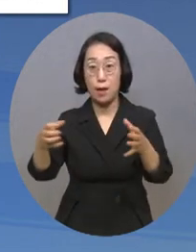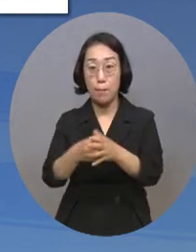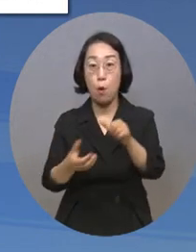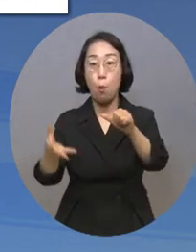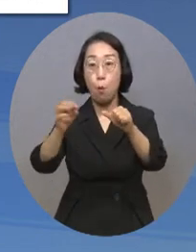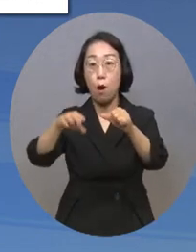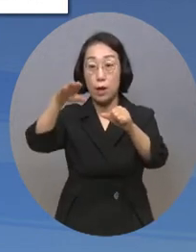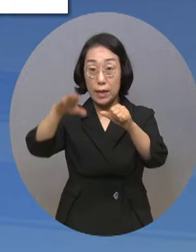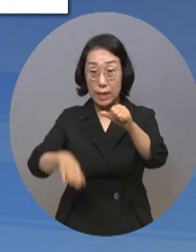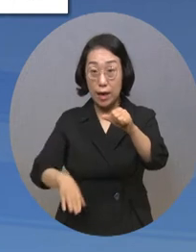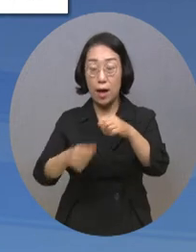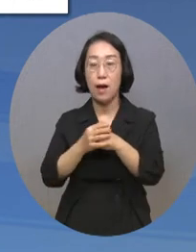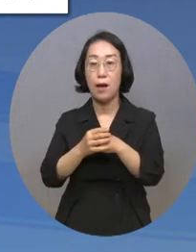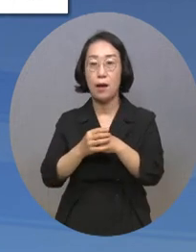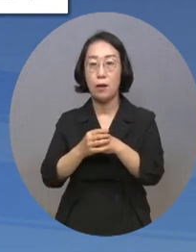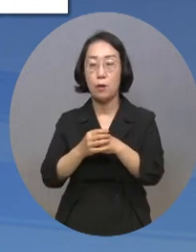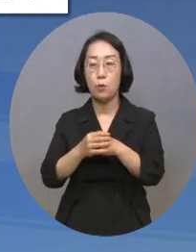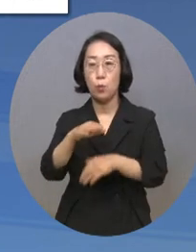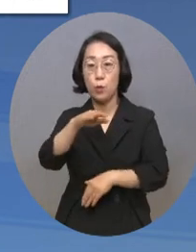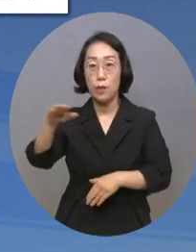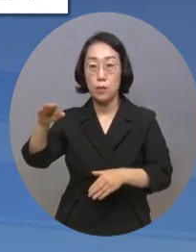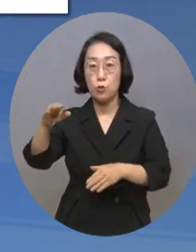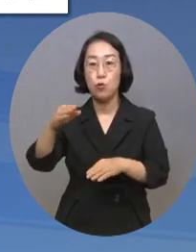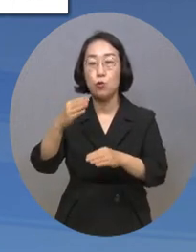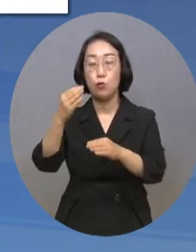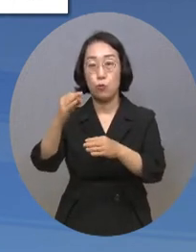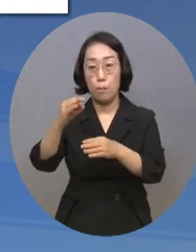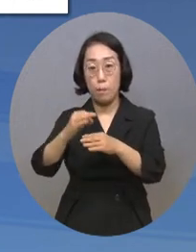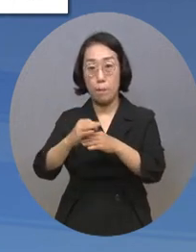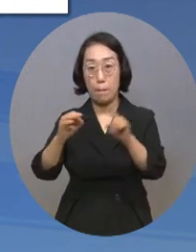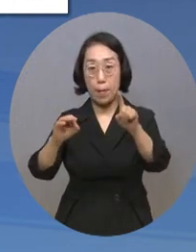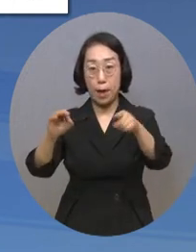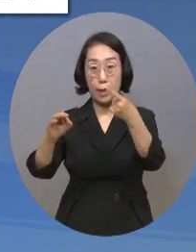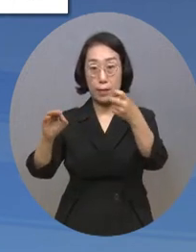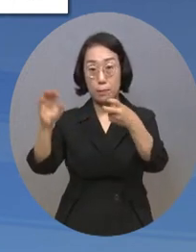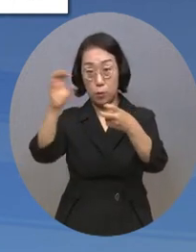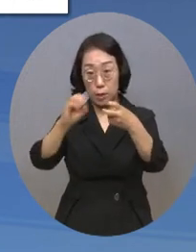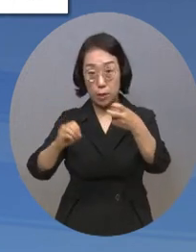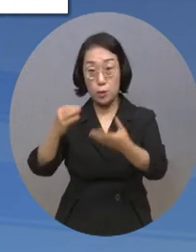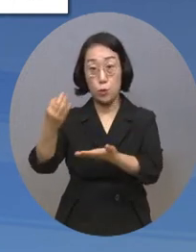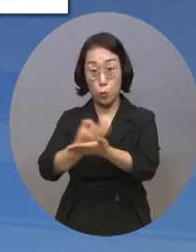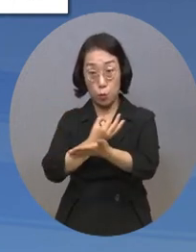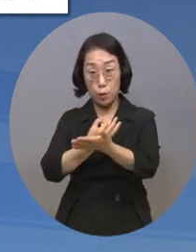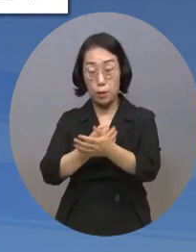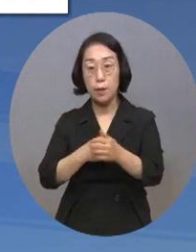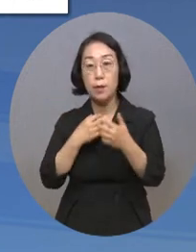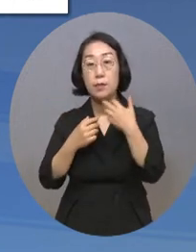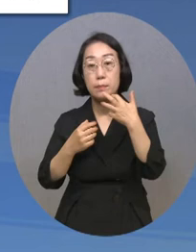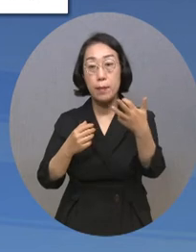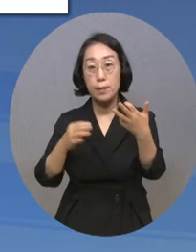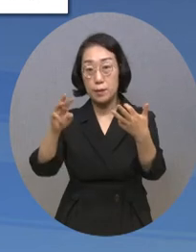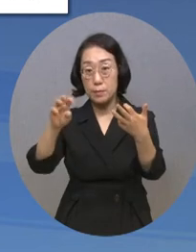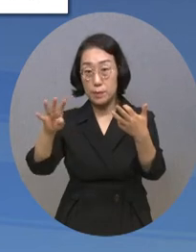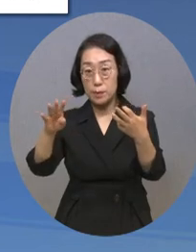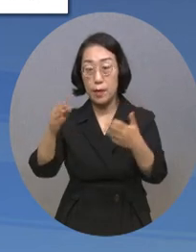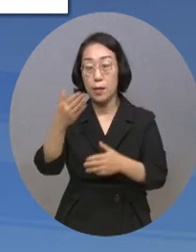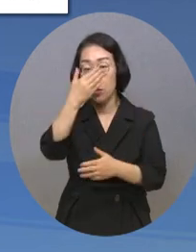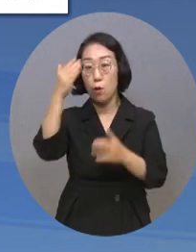원 이하이면서 기준 중위소득이 120% 이하인 만 18세에서 34세